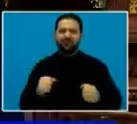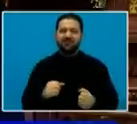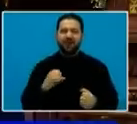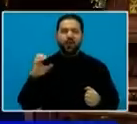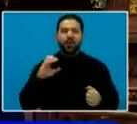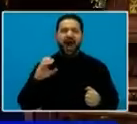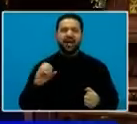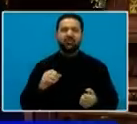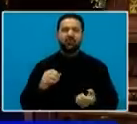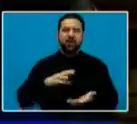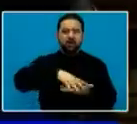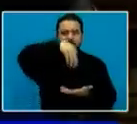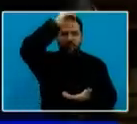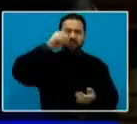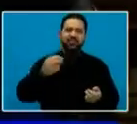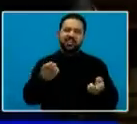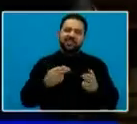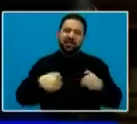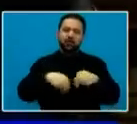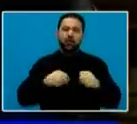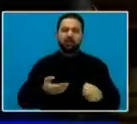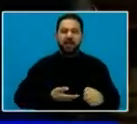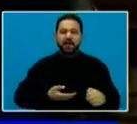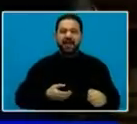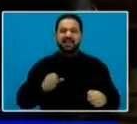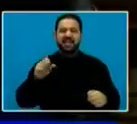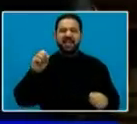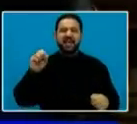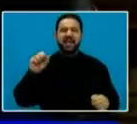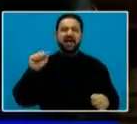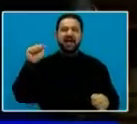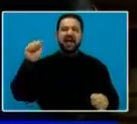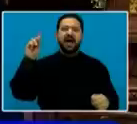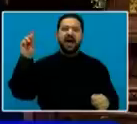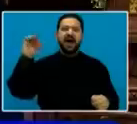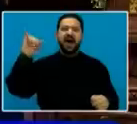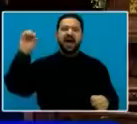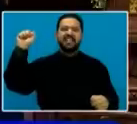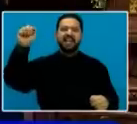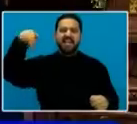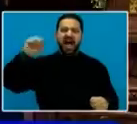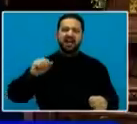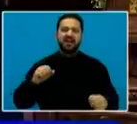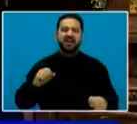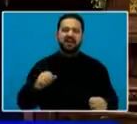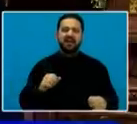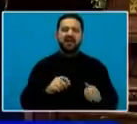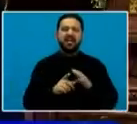Invitatul nostru este părintele dr. Adrian Cazacu, protopop al protoieriei Hărăști, Episcopia